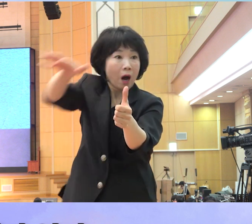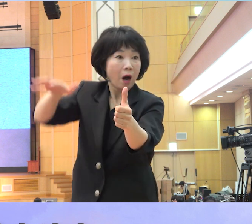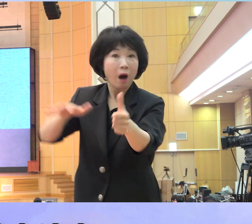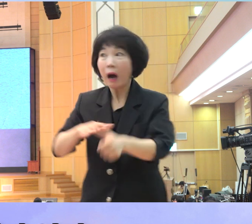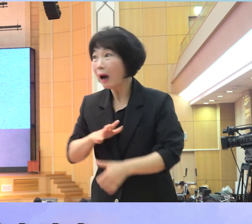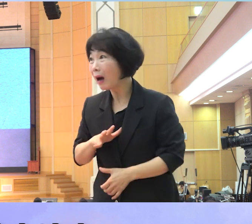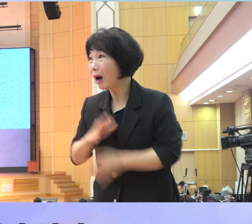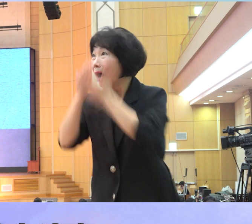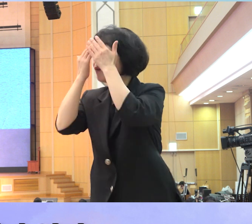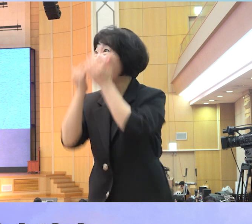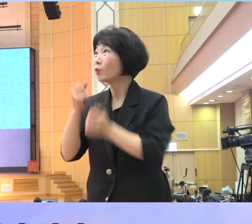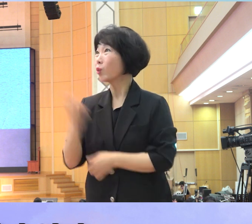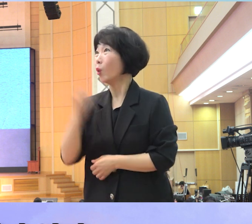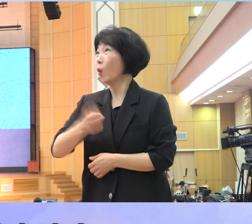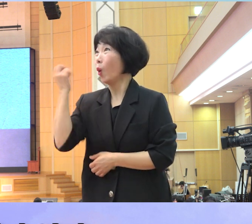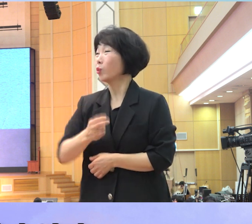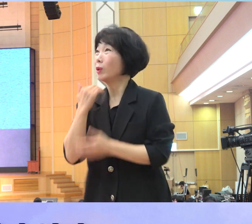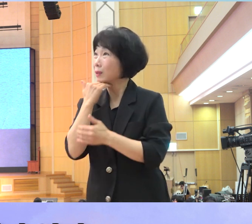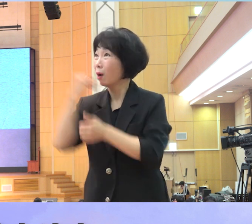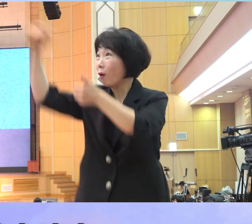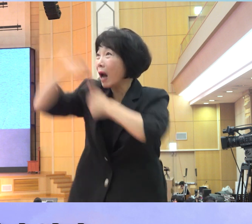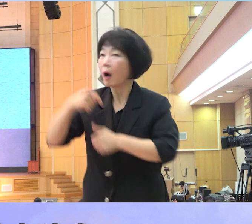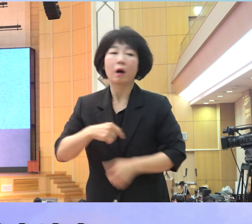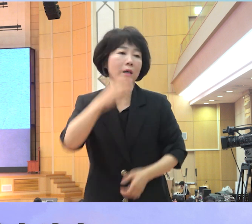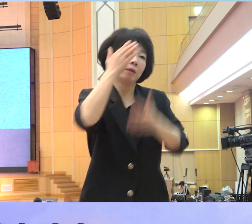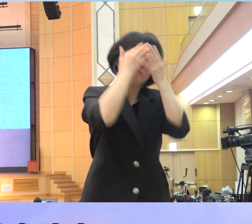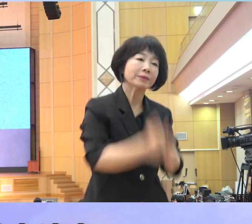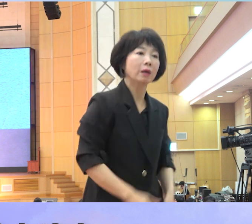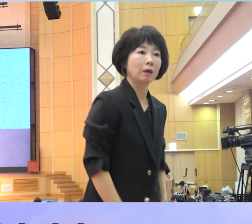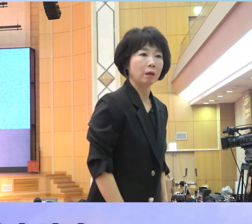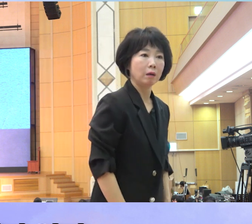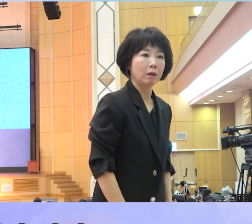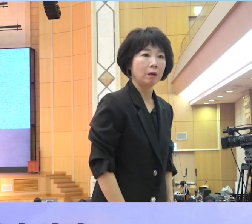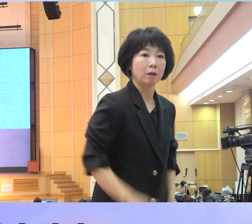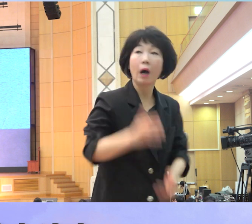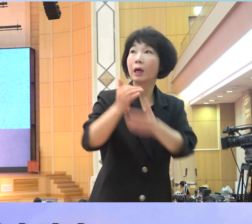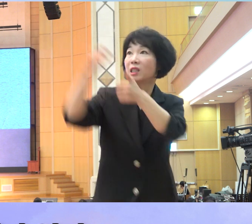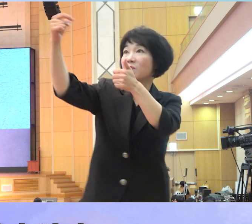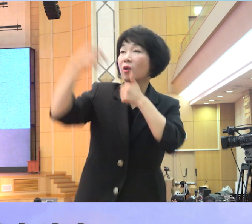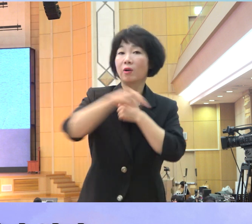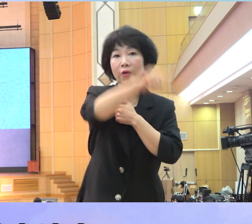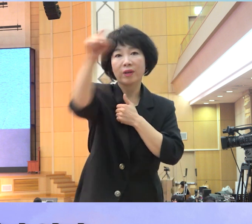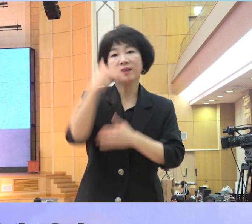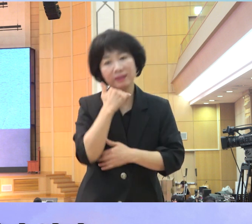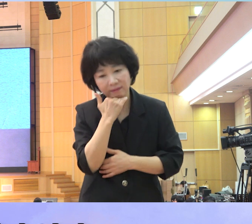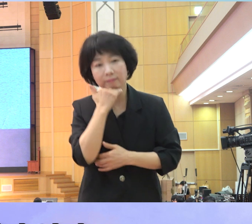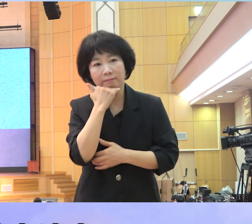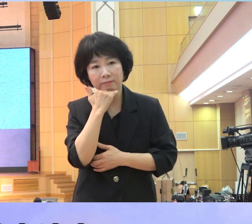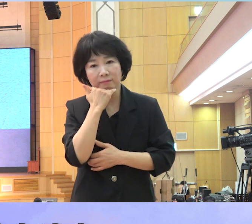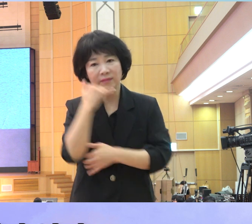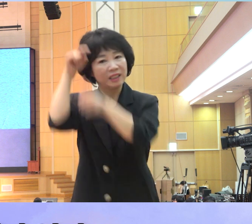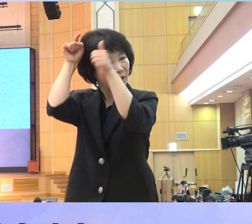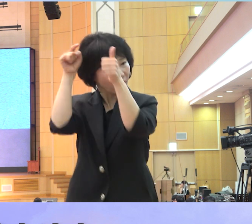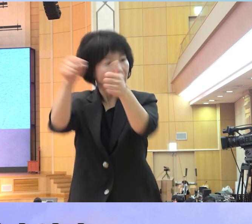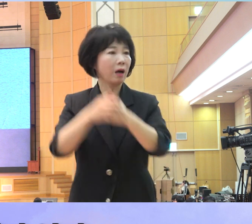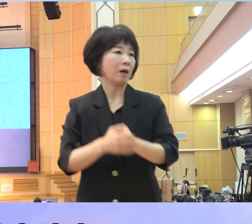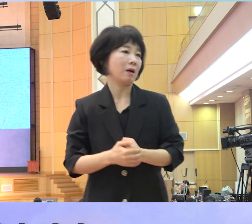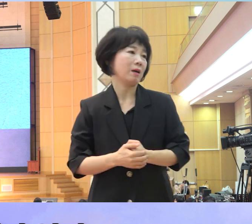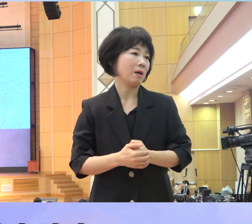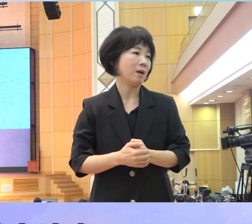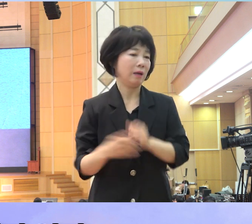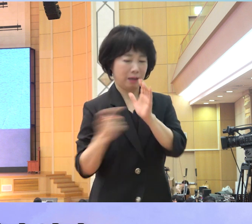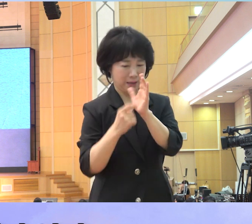또 40년을 기다렸는데 바로 앞에 있어요. 그냥 들어만 가면 되는데 그것을 하나님께서는 허락치